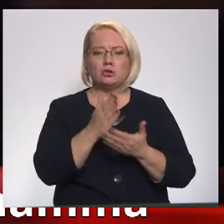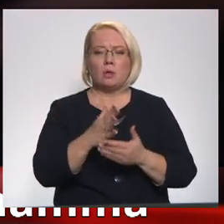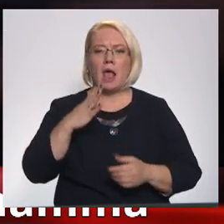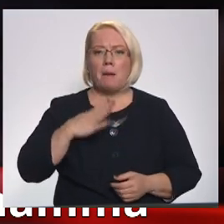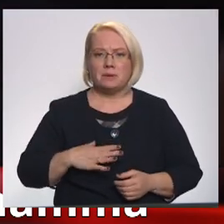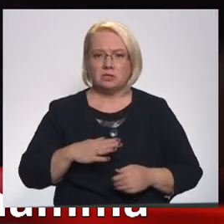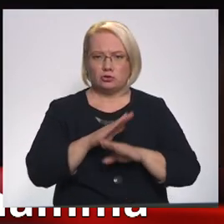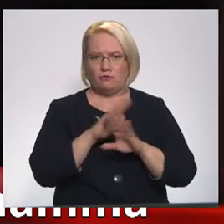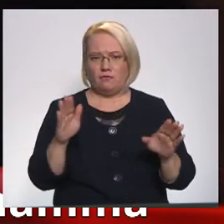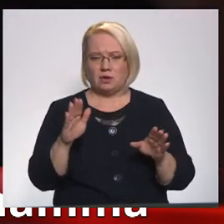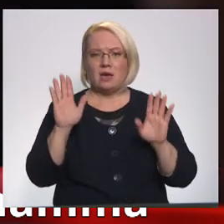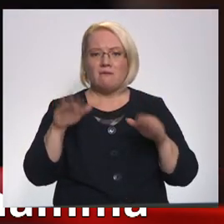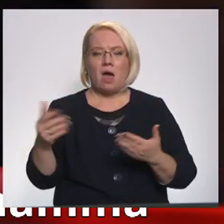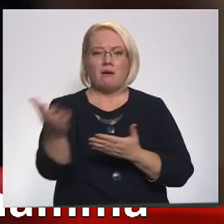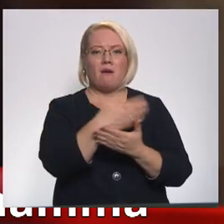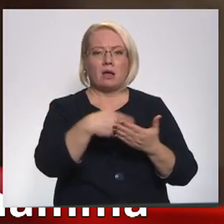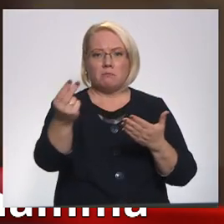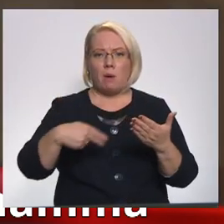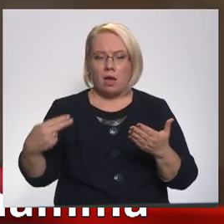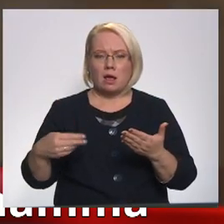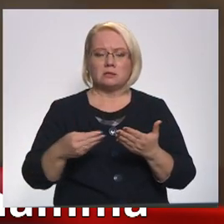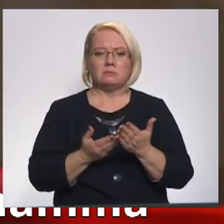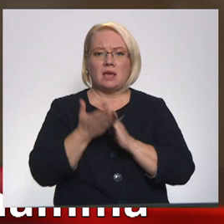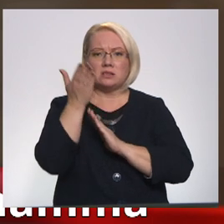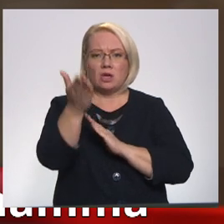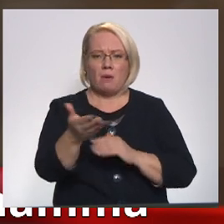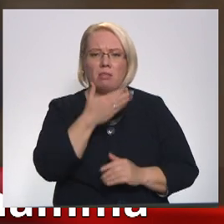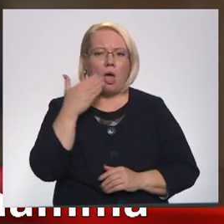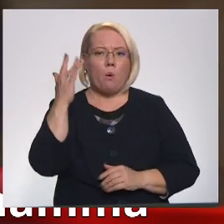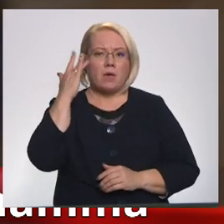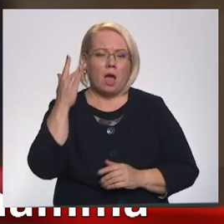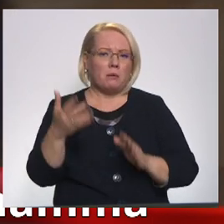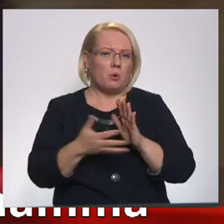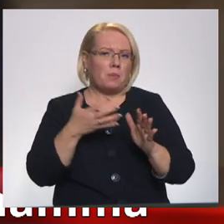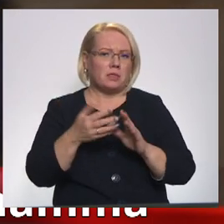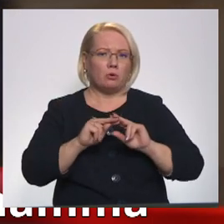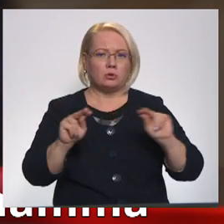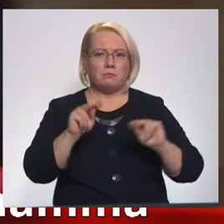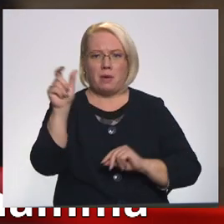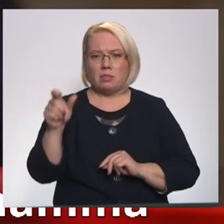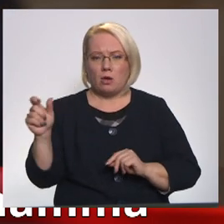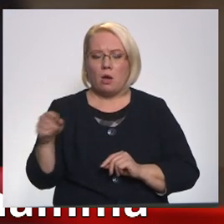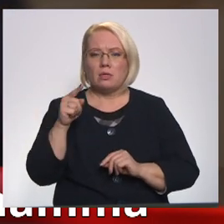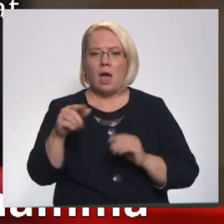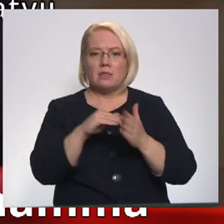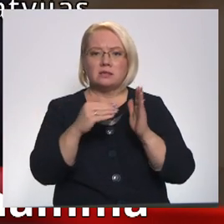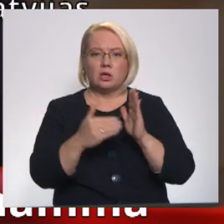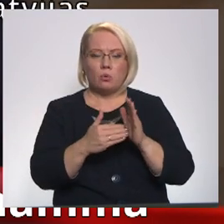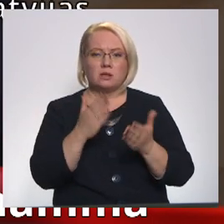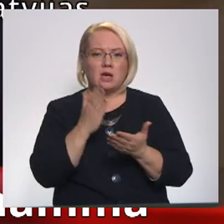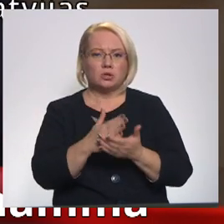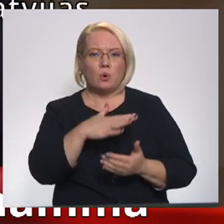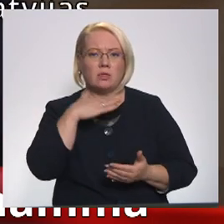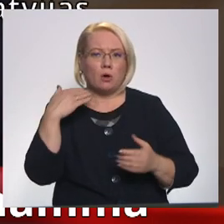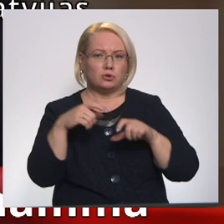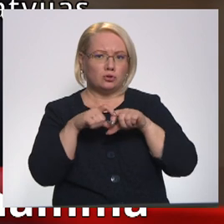viss. Varot jau vākt parakstus, rakstīt iesniegumus, taču neesot jēgas, jo trūks pedagogu. Šāda situācija esot daudzās Latvijas